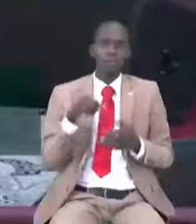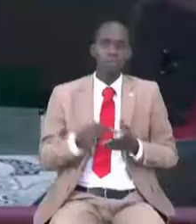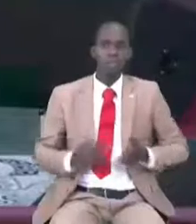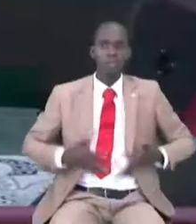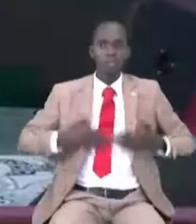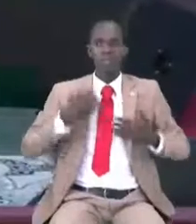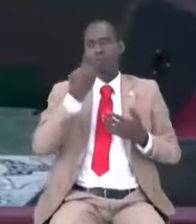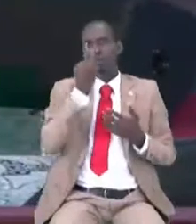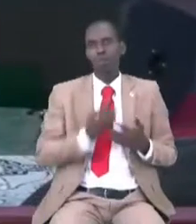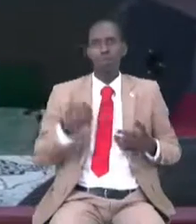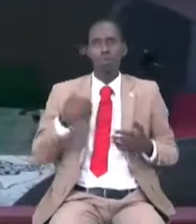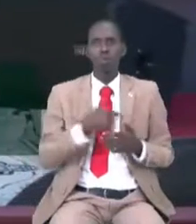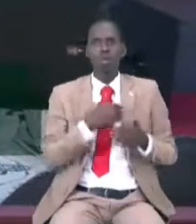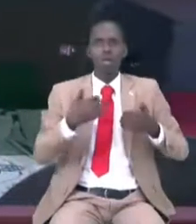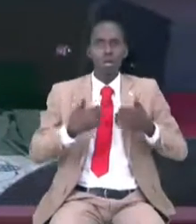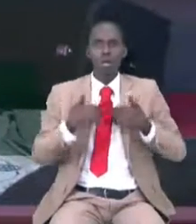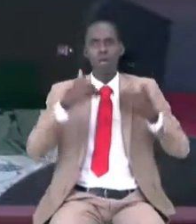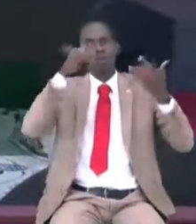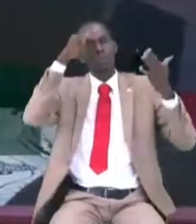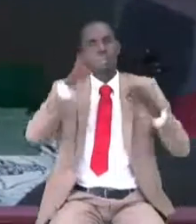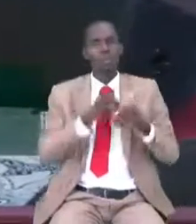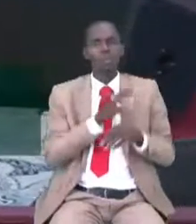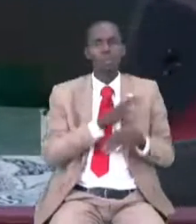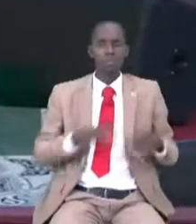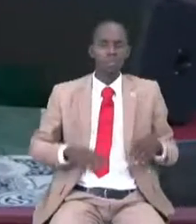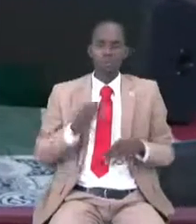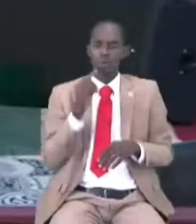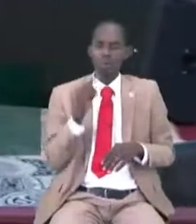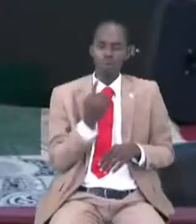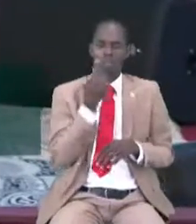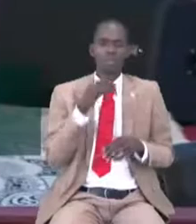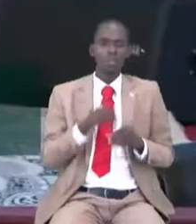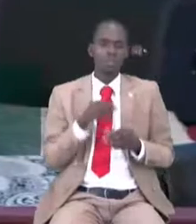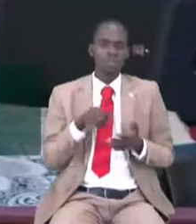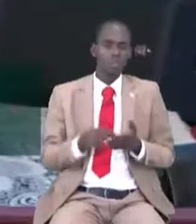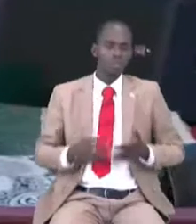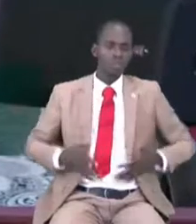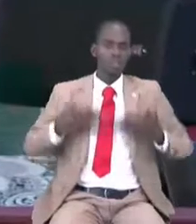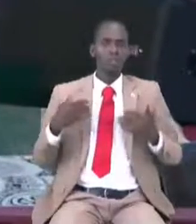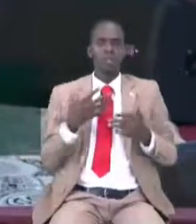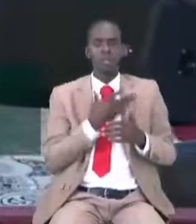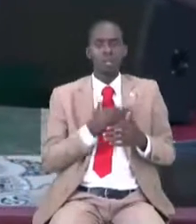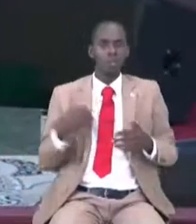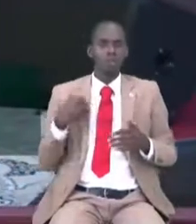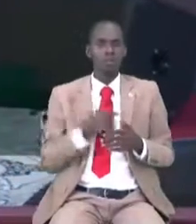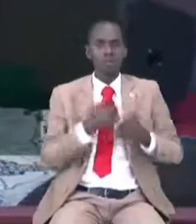espérons en Christ que nous espérons. Si c'est dans cette vie seulement que nous espérons le succès,